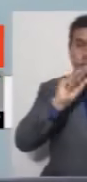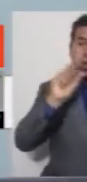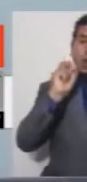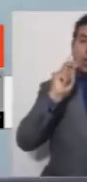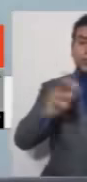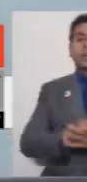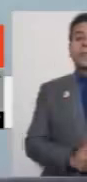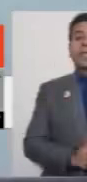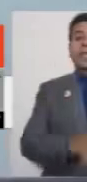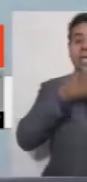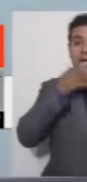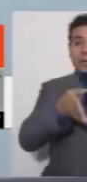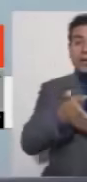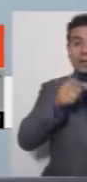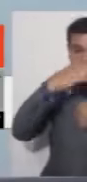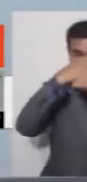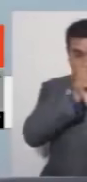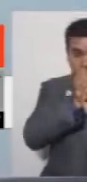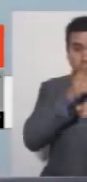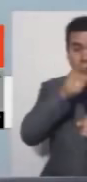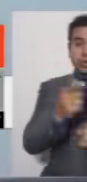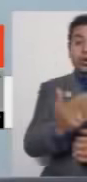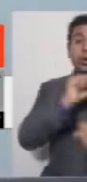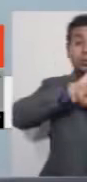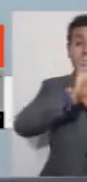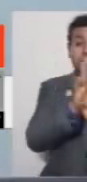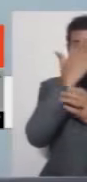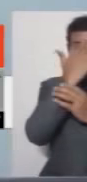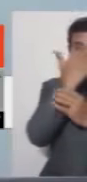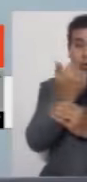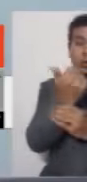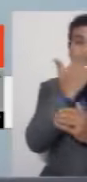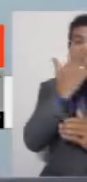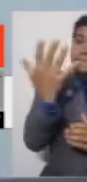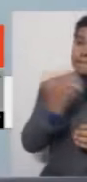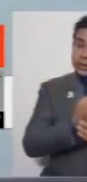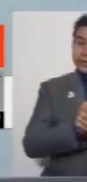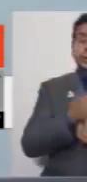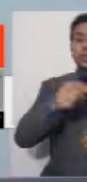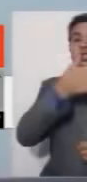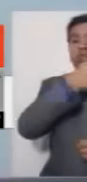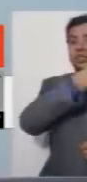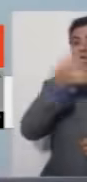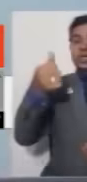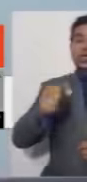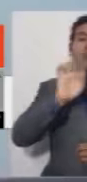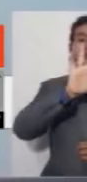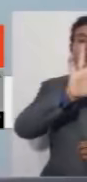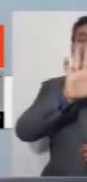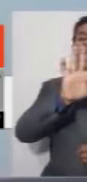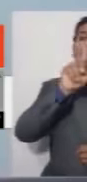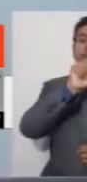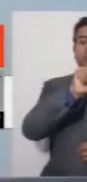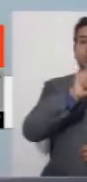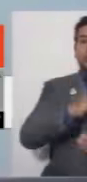হয়েছে 641 জন, এবং এ পর্যন্ত আমাদের 7,103 জনকে কোভিড-19